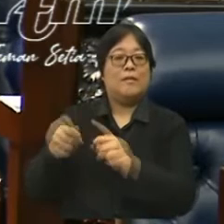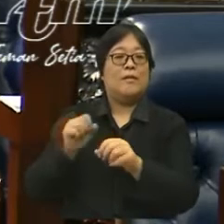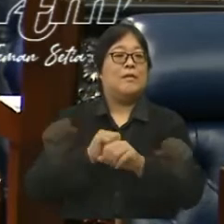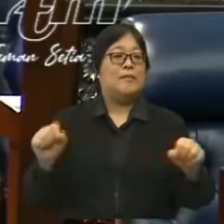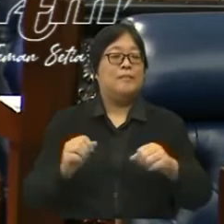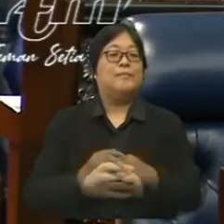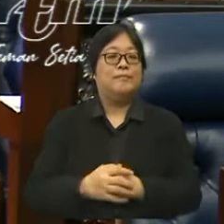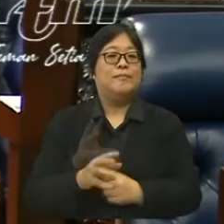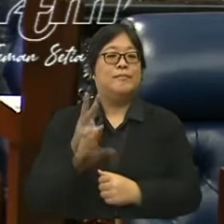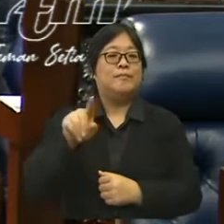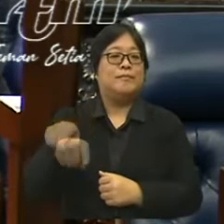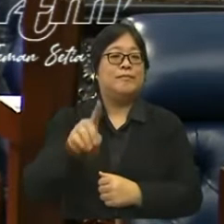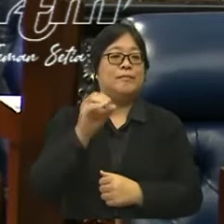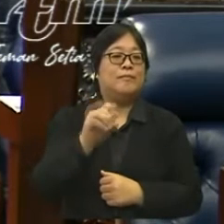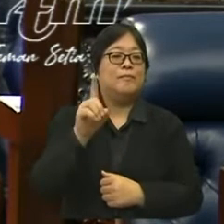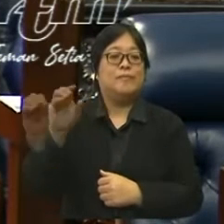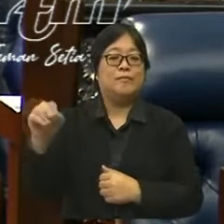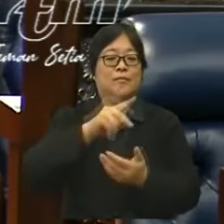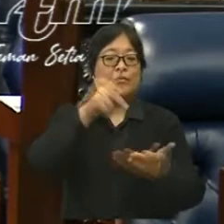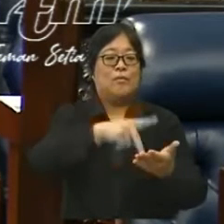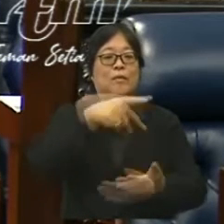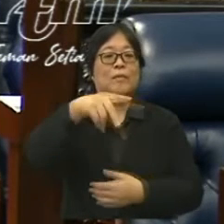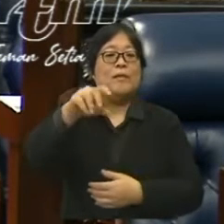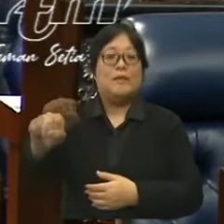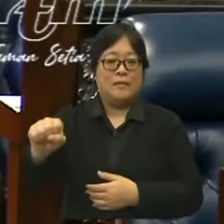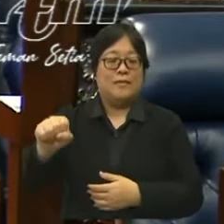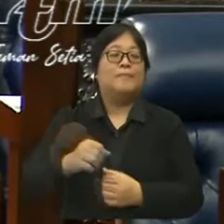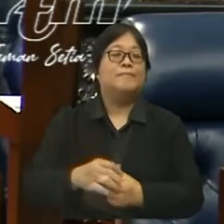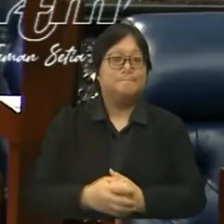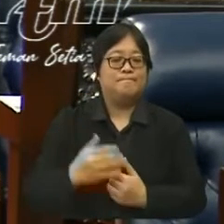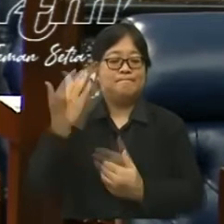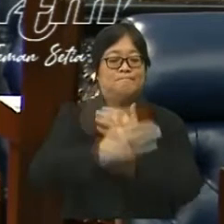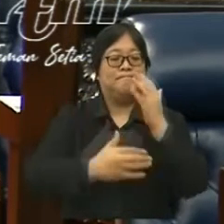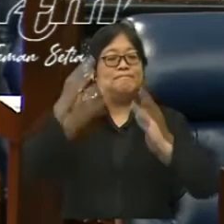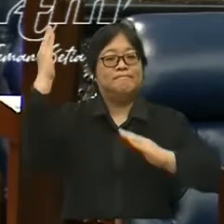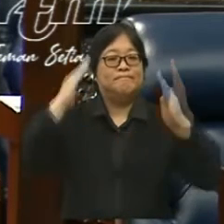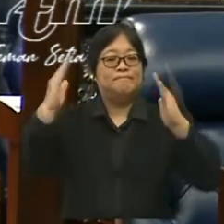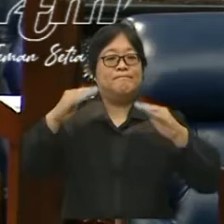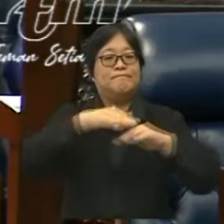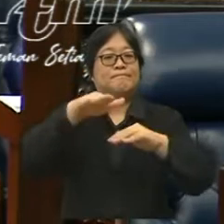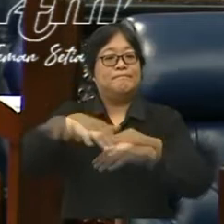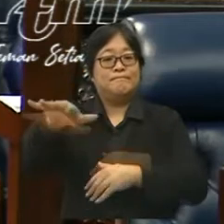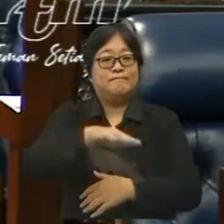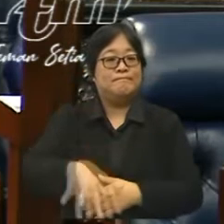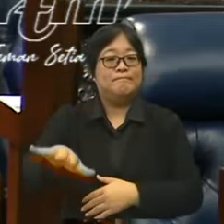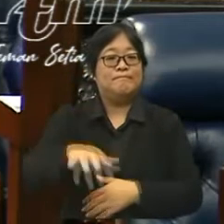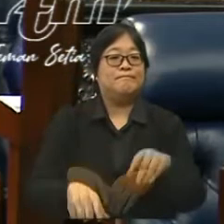Masyarakat menyediakan sebanyak 6,010 buah pusat pemindahan sementara PPS di seluruh negara untuk menempatkan